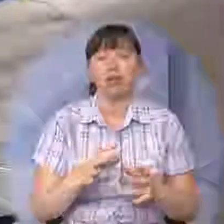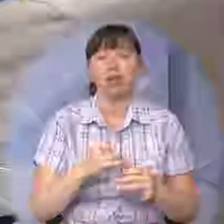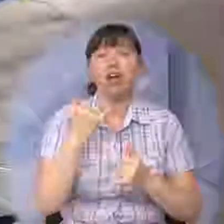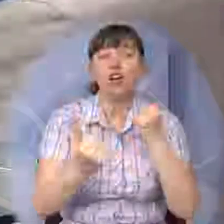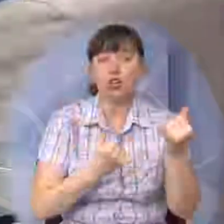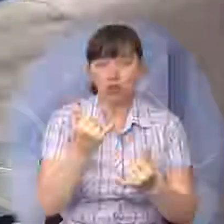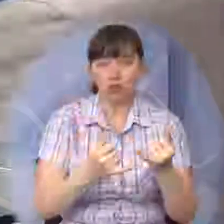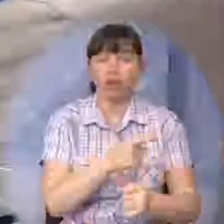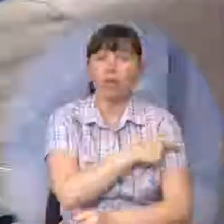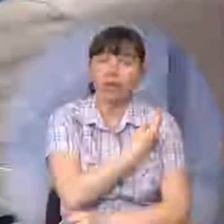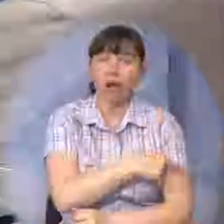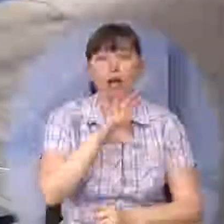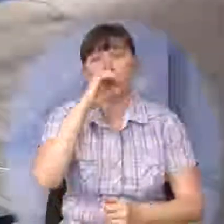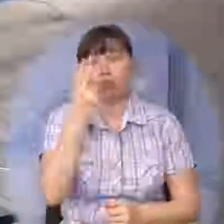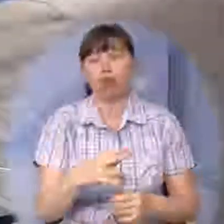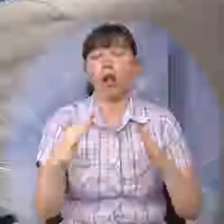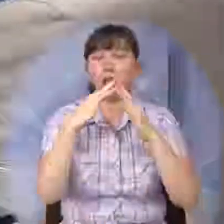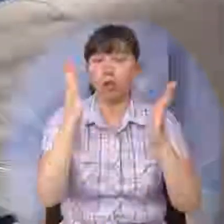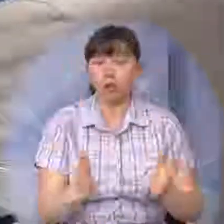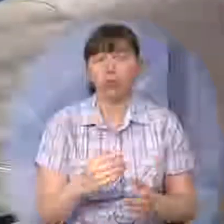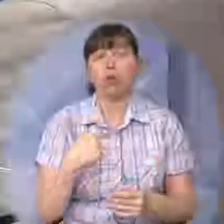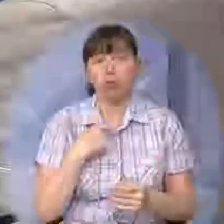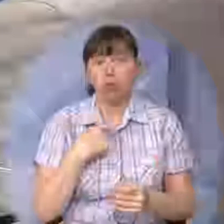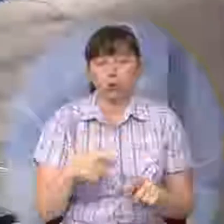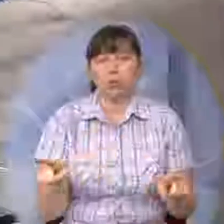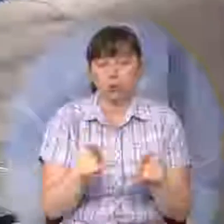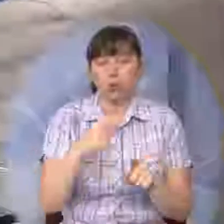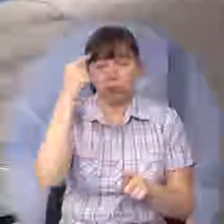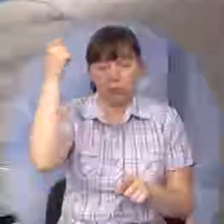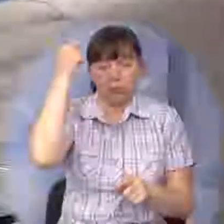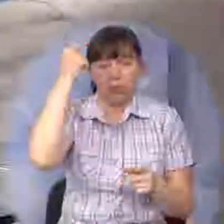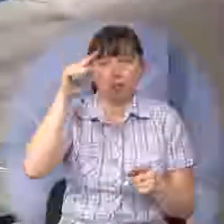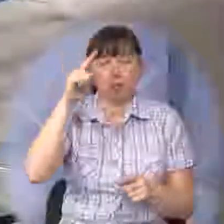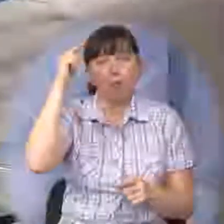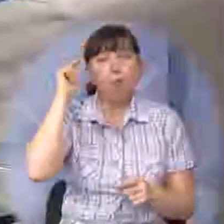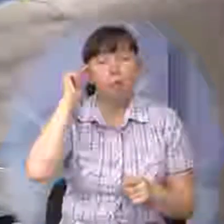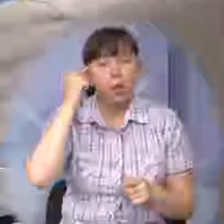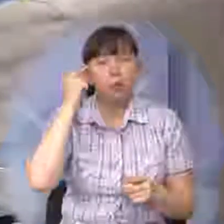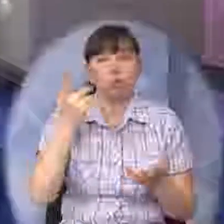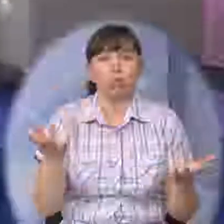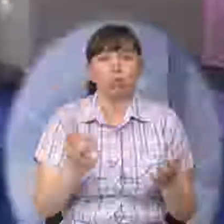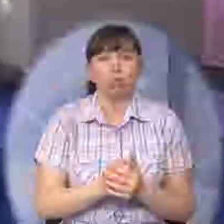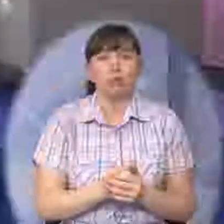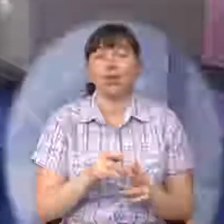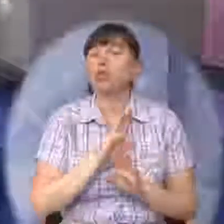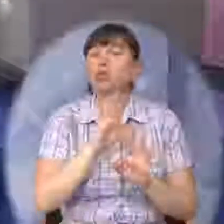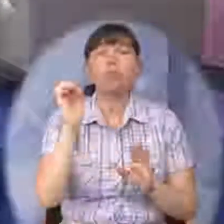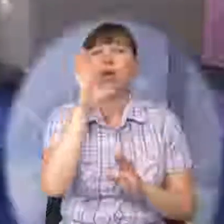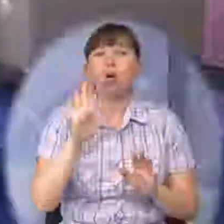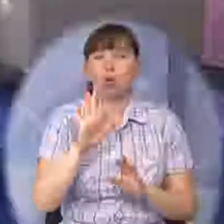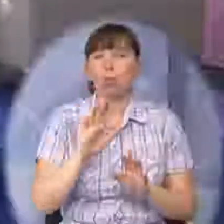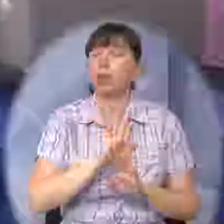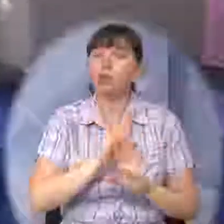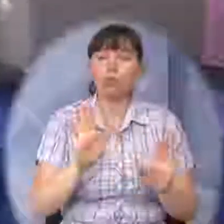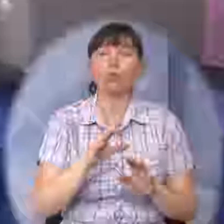și medicale la domiciliu, ne-am pus și noi întrebarea. De cât de mult sunt de Uniunea Europeană, adică numai de Uniunea Europeană. Asta